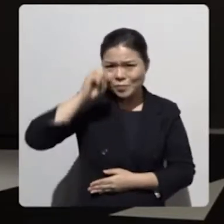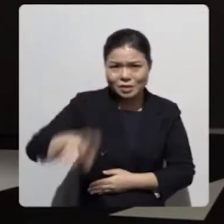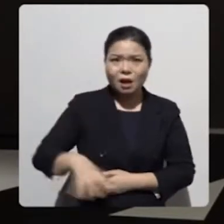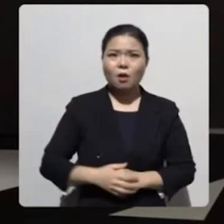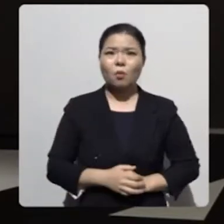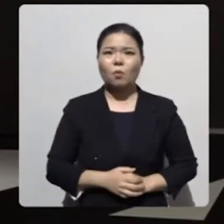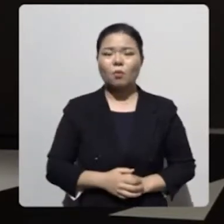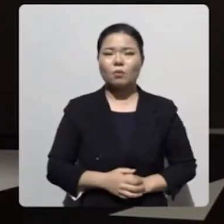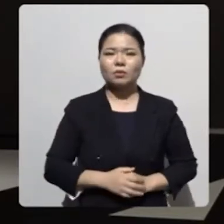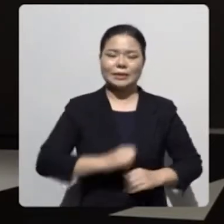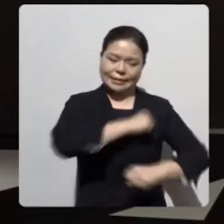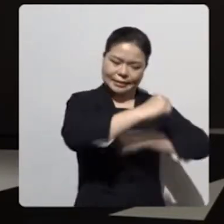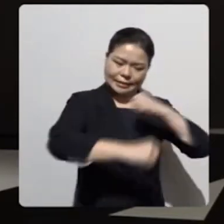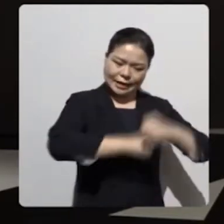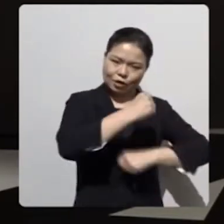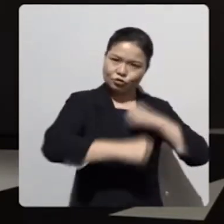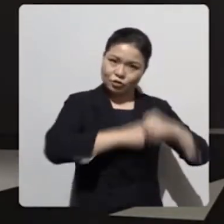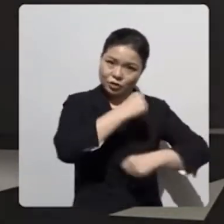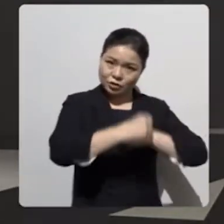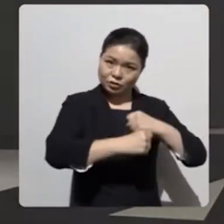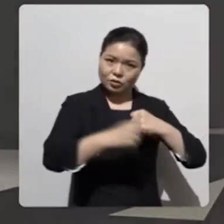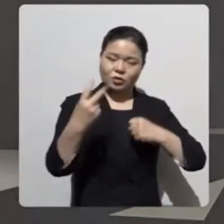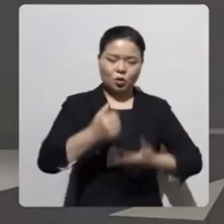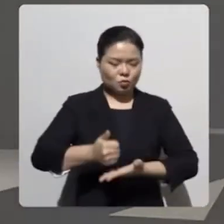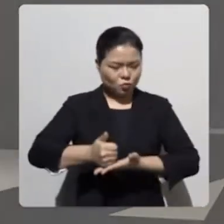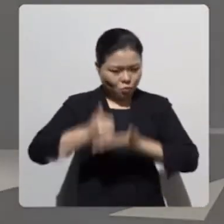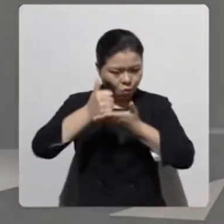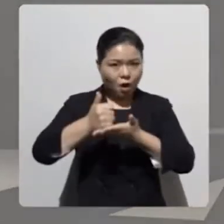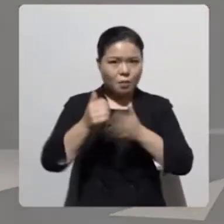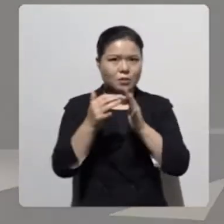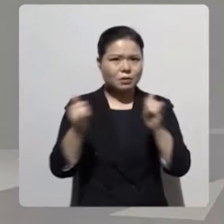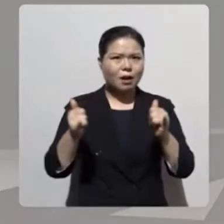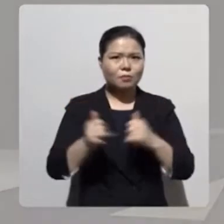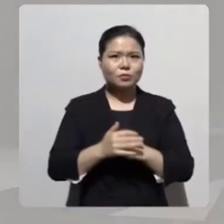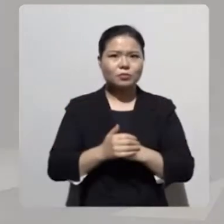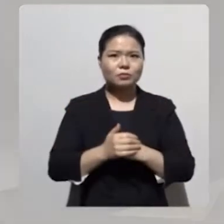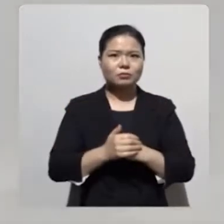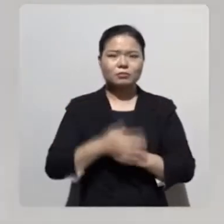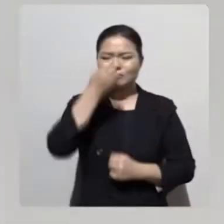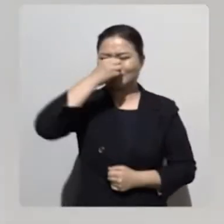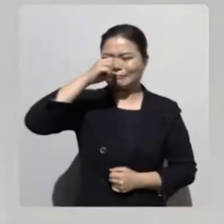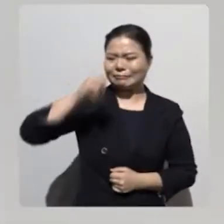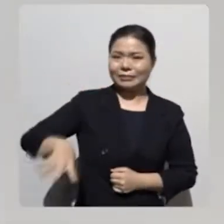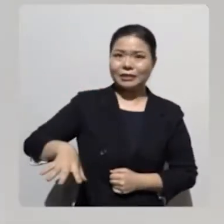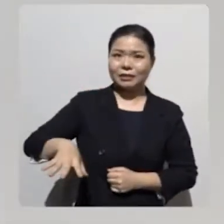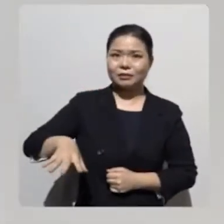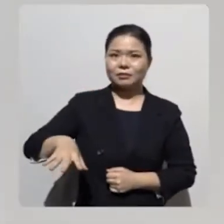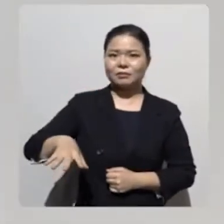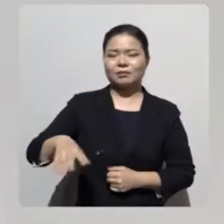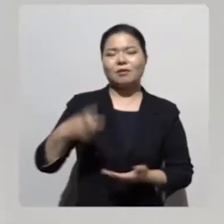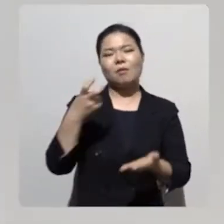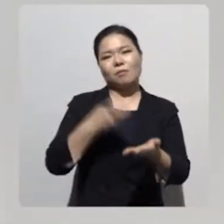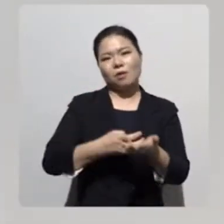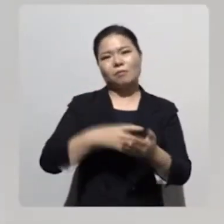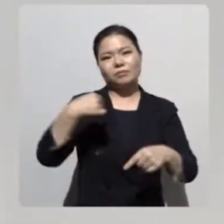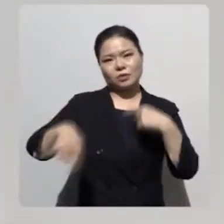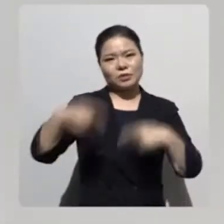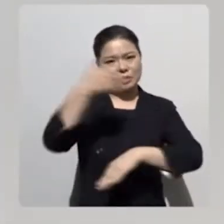각각 자율적이고 존엄한 존재로 취급하지 않는 정책들을 막을 수